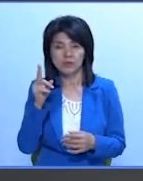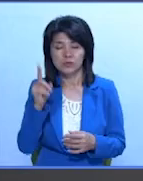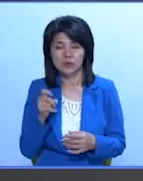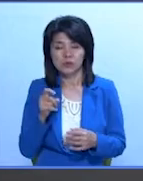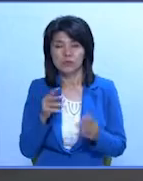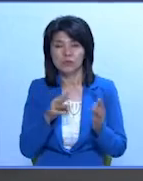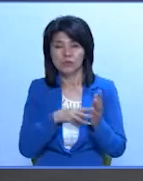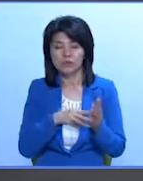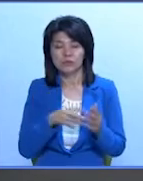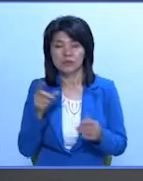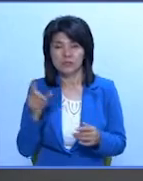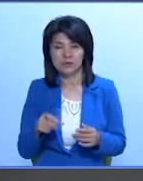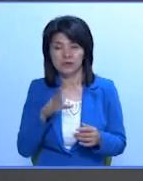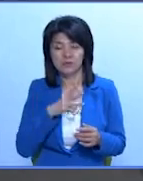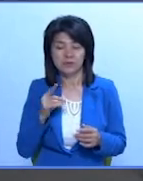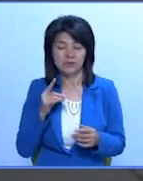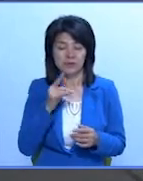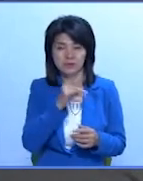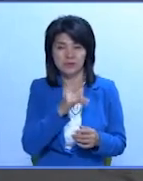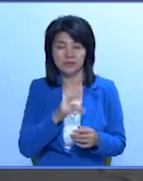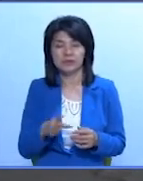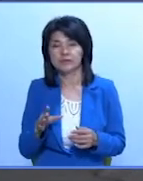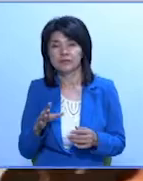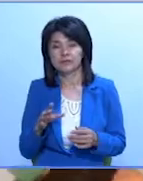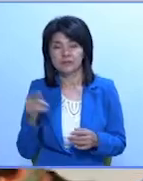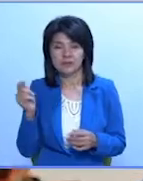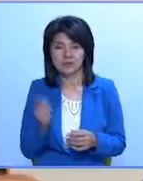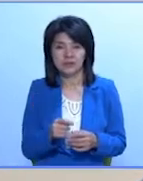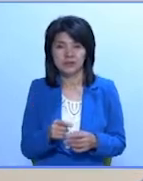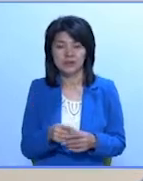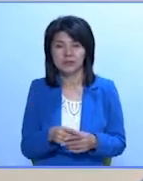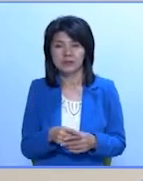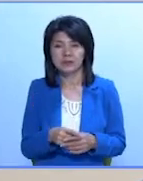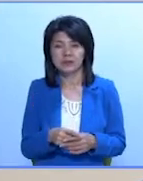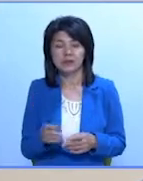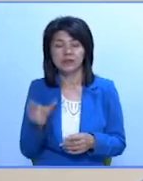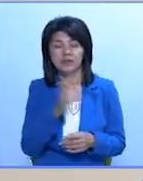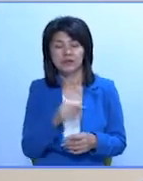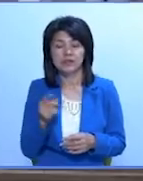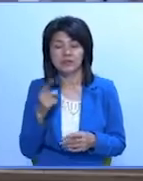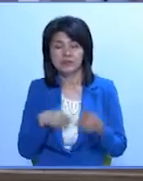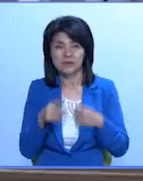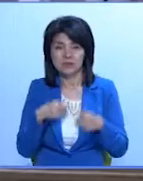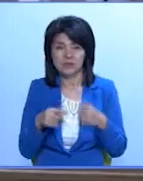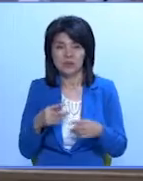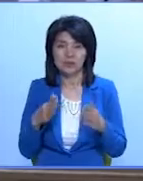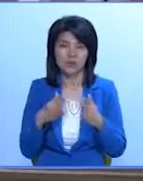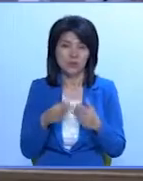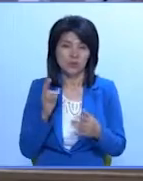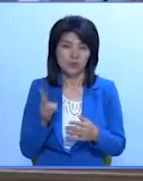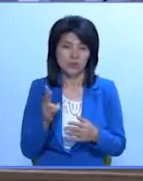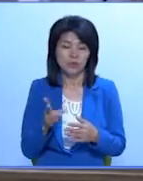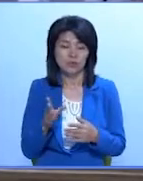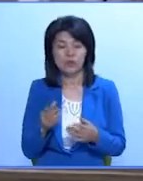келді. Жолаушылардың жағдайы қалай? Бірге білетін боламыз. Адамдардың бірі үйлеріне оралса, бірі ата-аналарының жағдайын